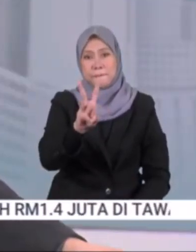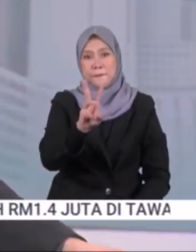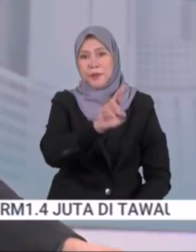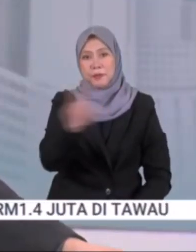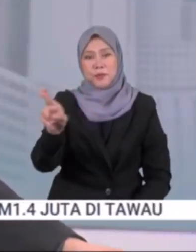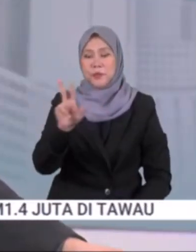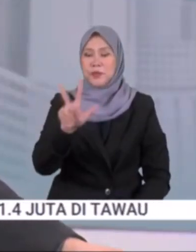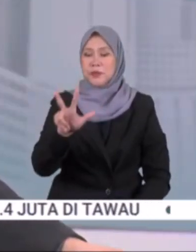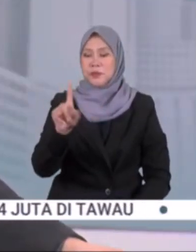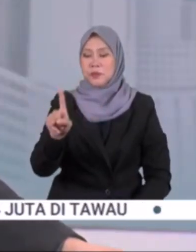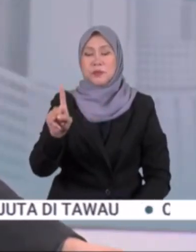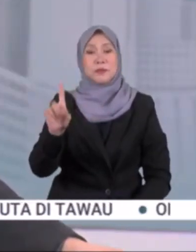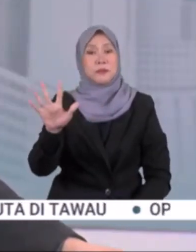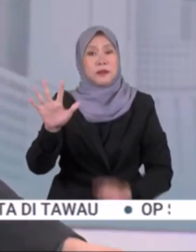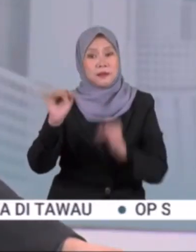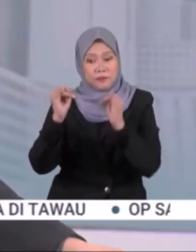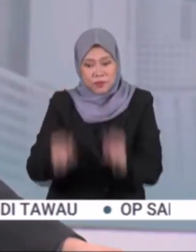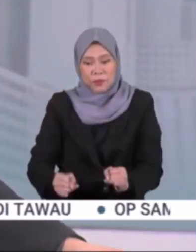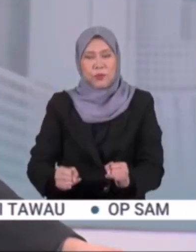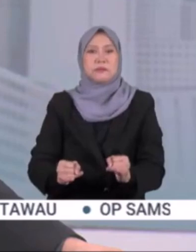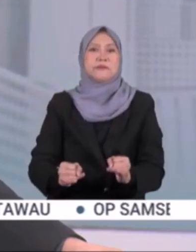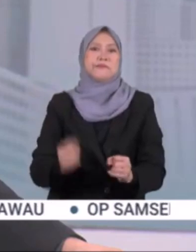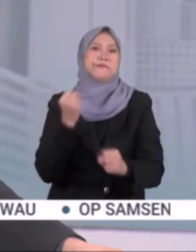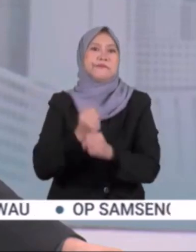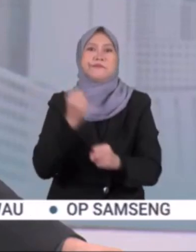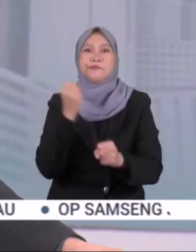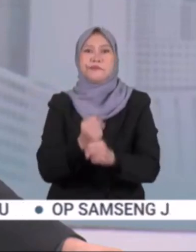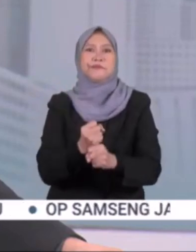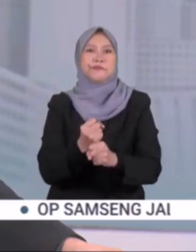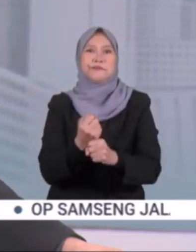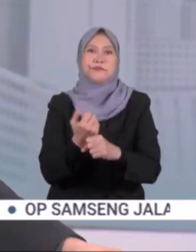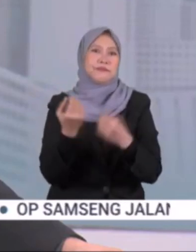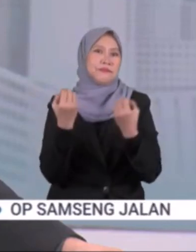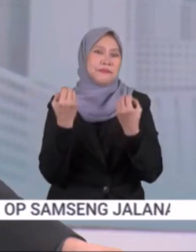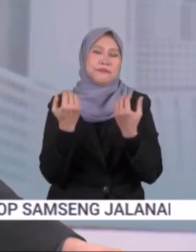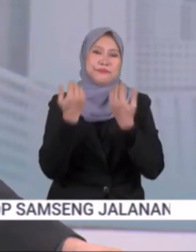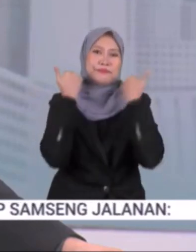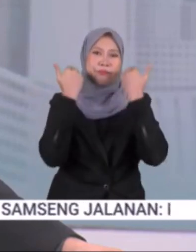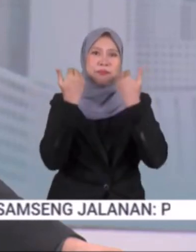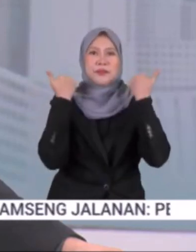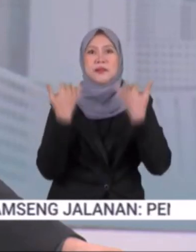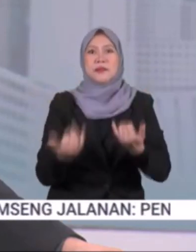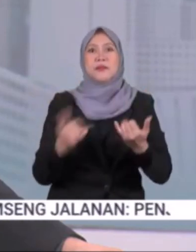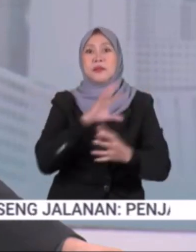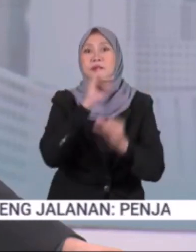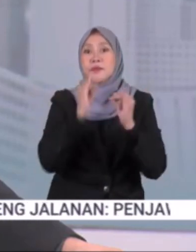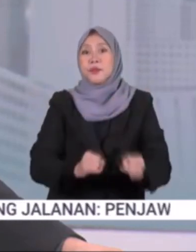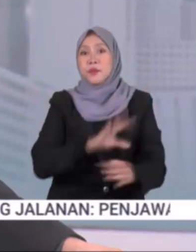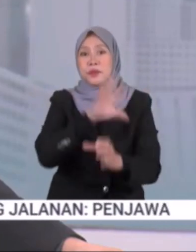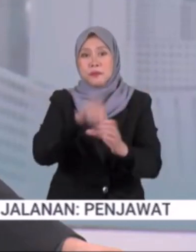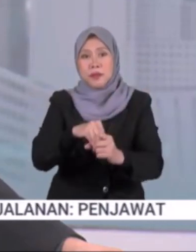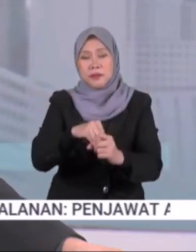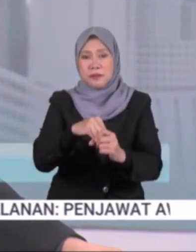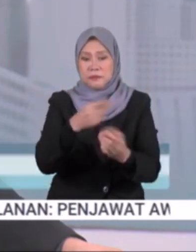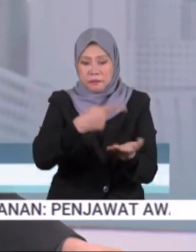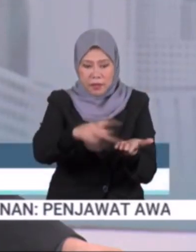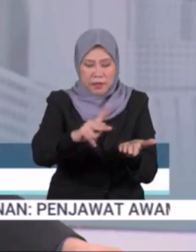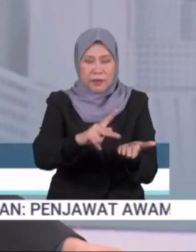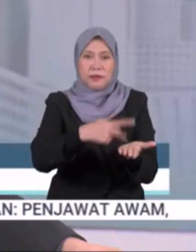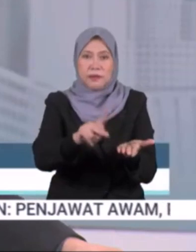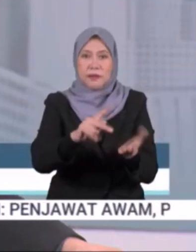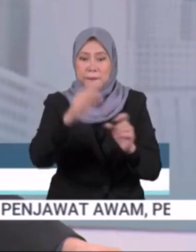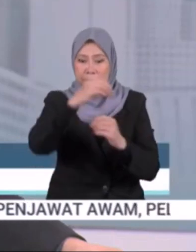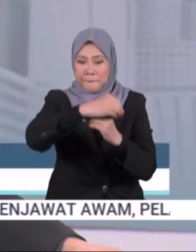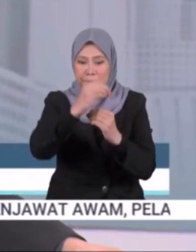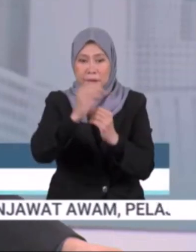106,315 individu hilang pekerjaan dalam tempoh Januari hingga 4 Oktober tahun ini. Individu terlibat yang mencarum dengan perkeso telah